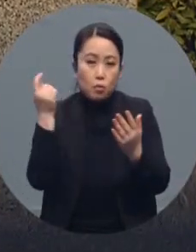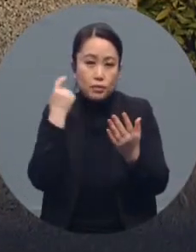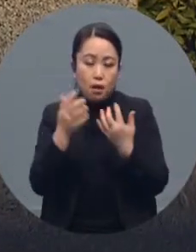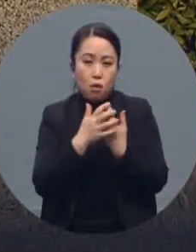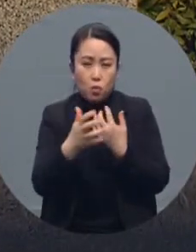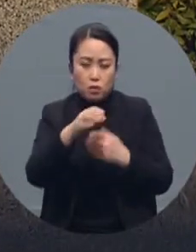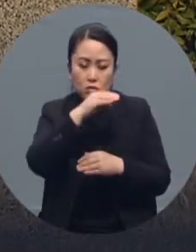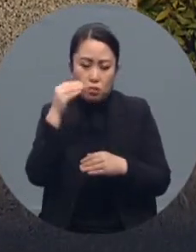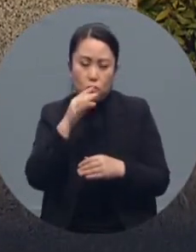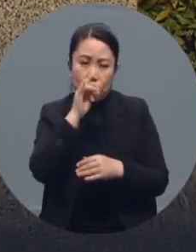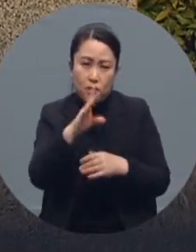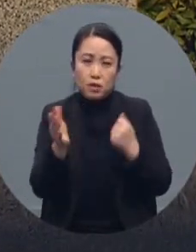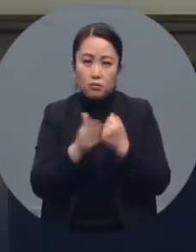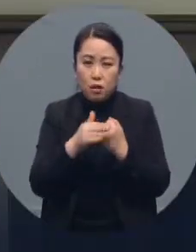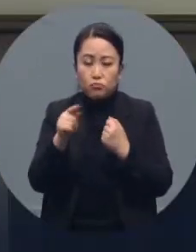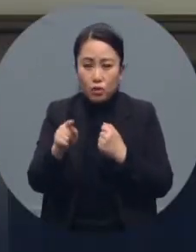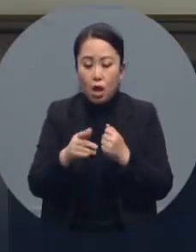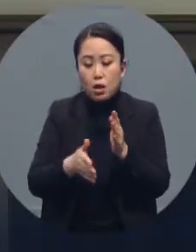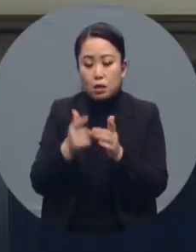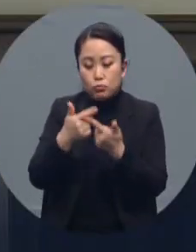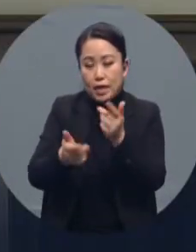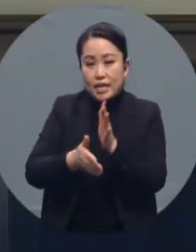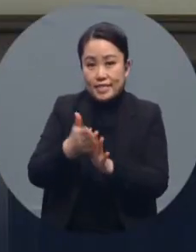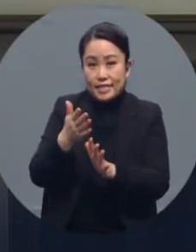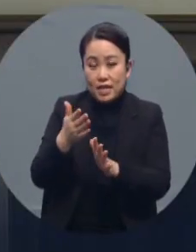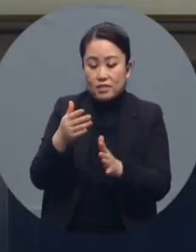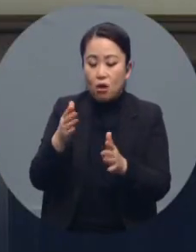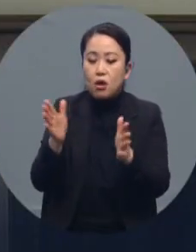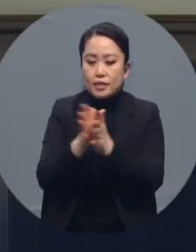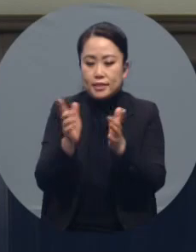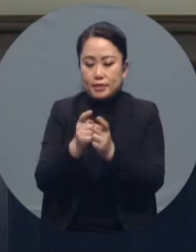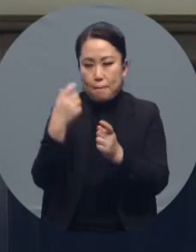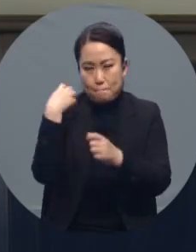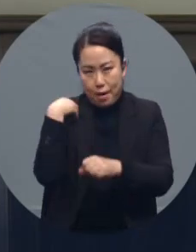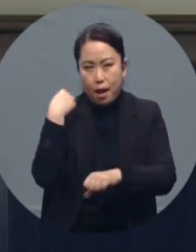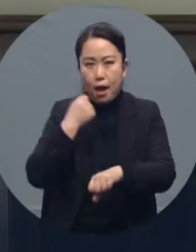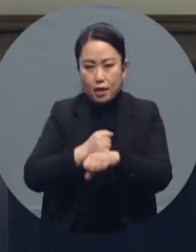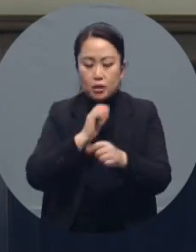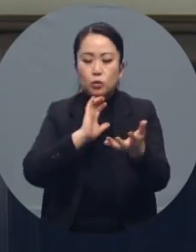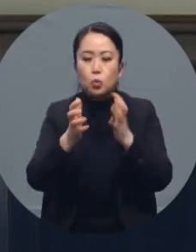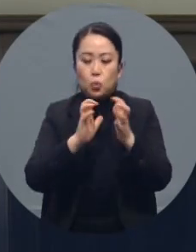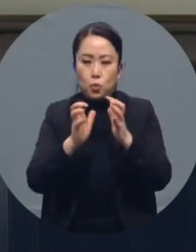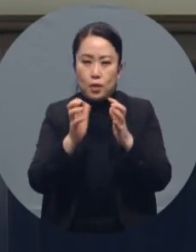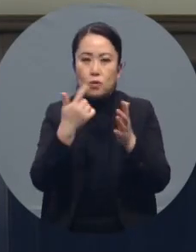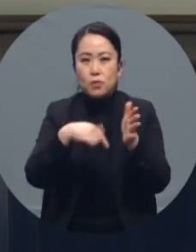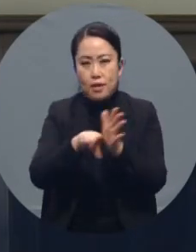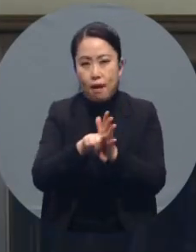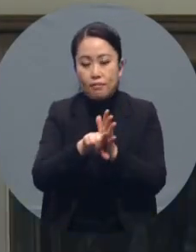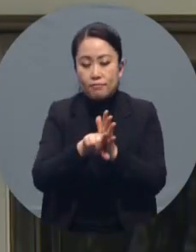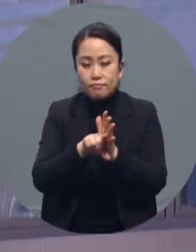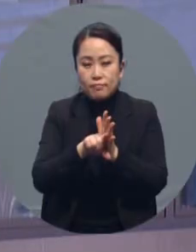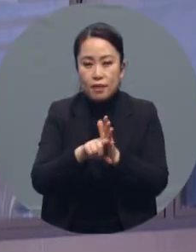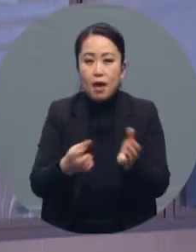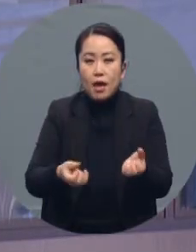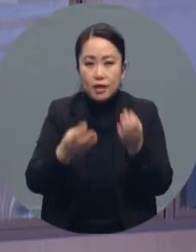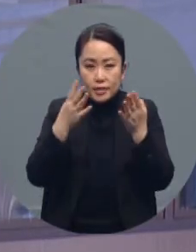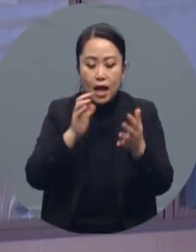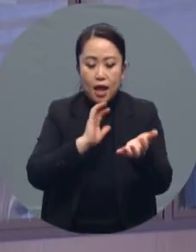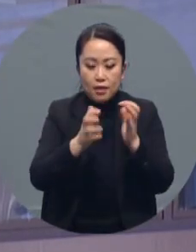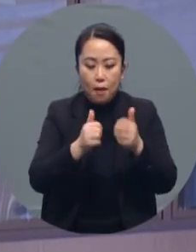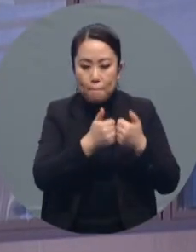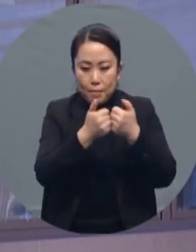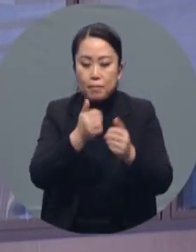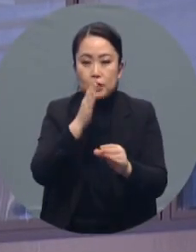하고 있으니까 시가 조금 주도를 해서 토론회가 좀 될 수 있는 그런 장을 한번 만들려고 협의를 좀 하고 있습니다.